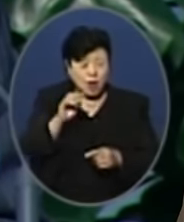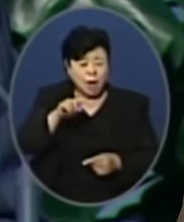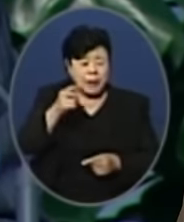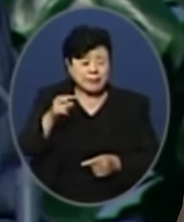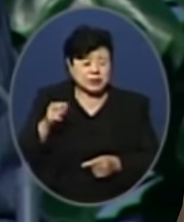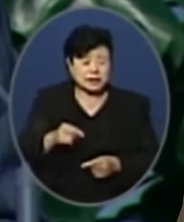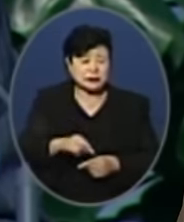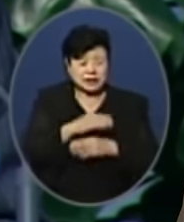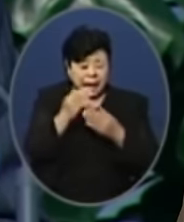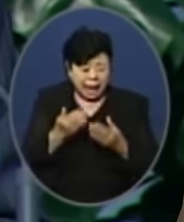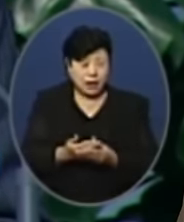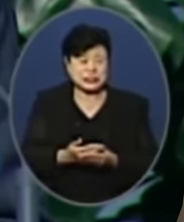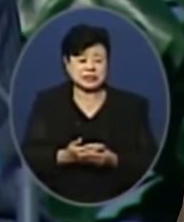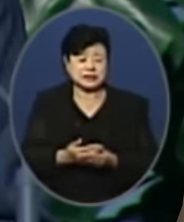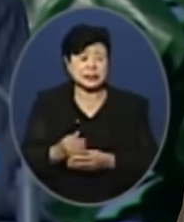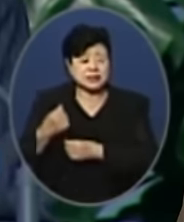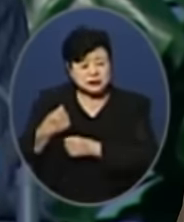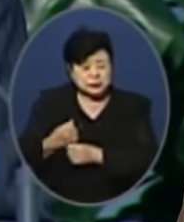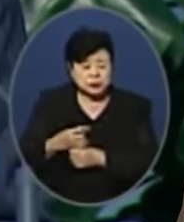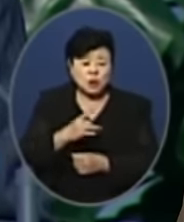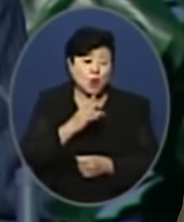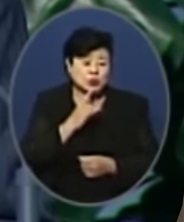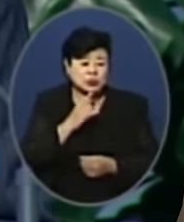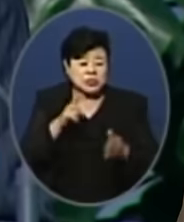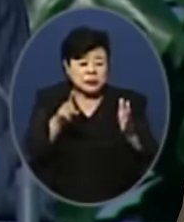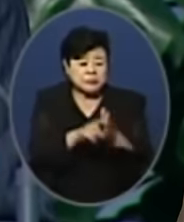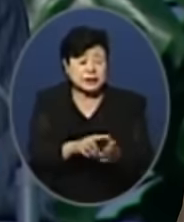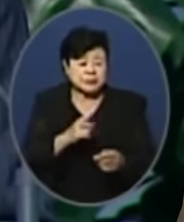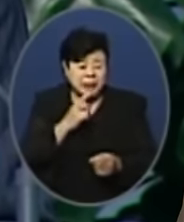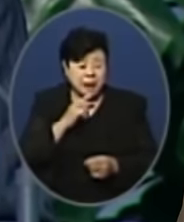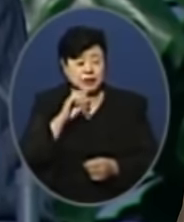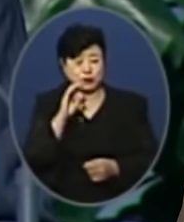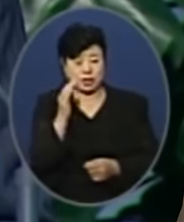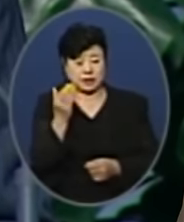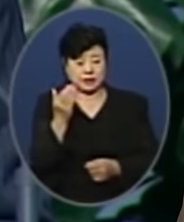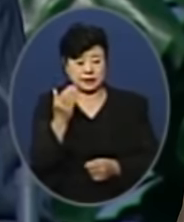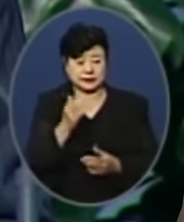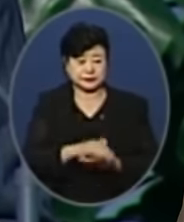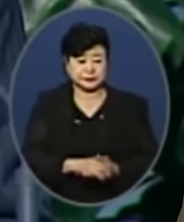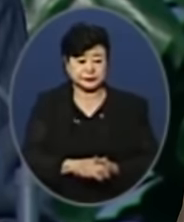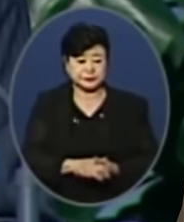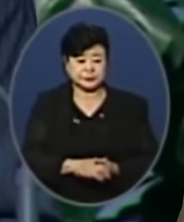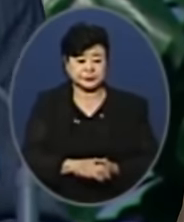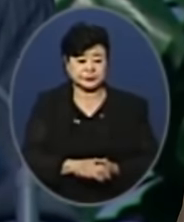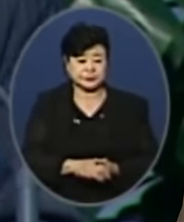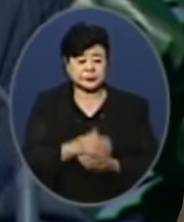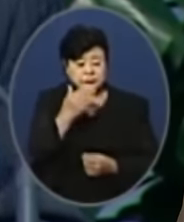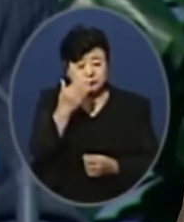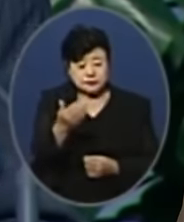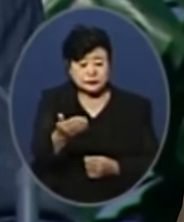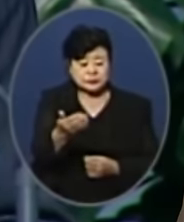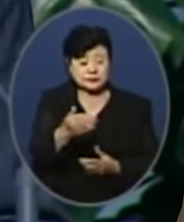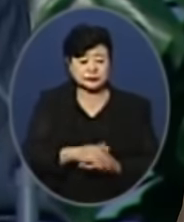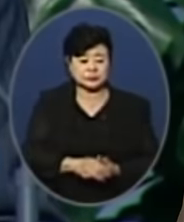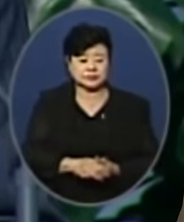100% 책임을 지고 있습니다. 오직 믿기만 하면 되는 것입니다. 여러분